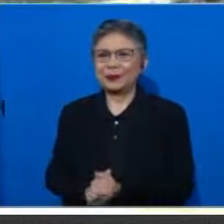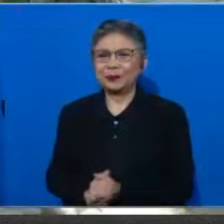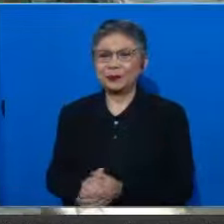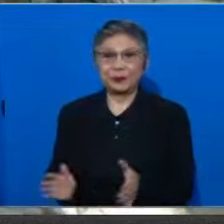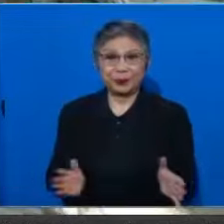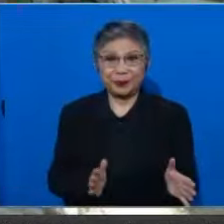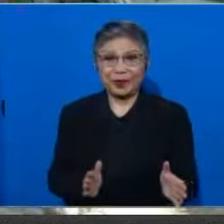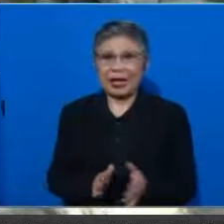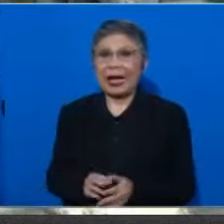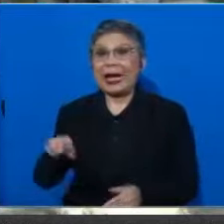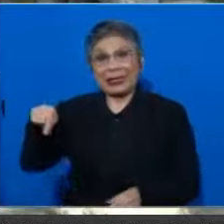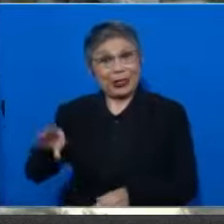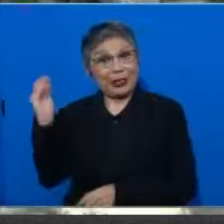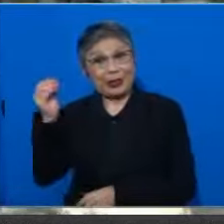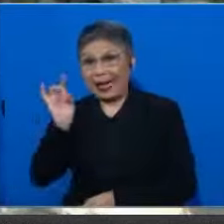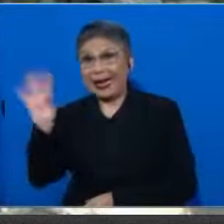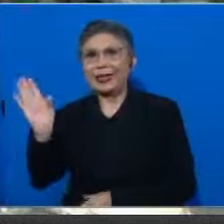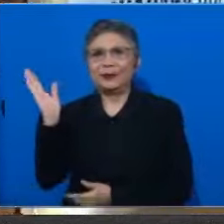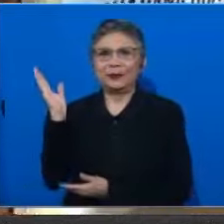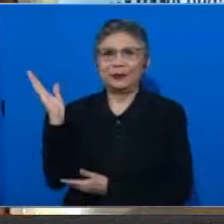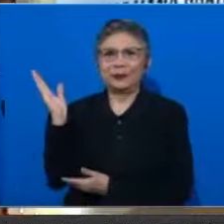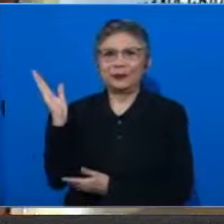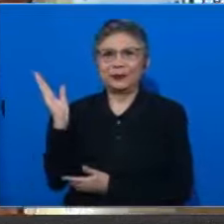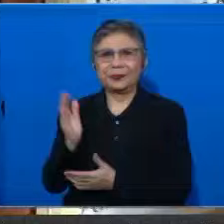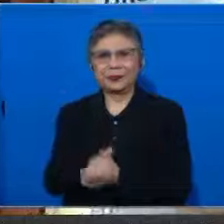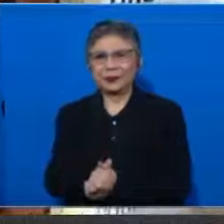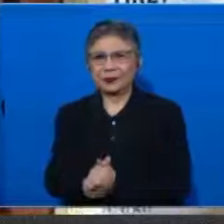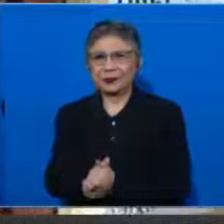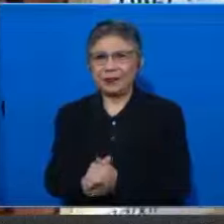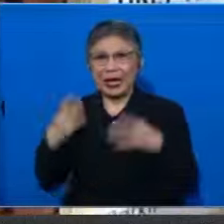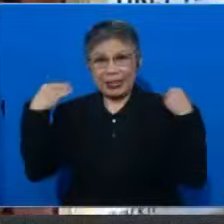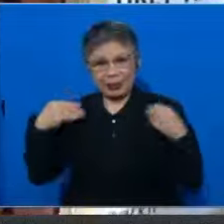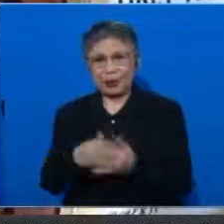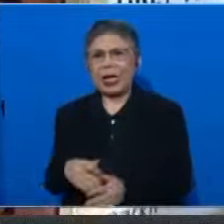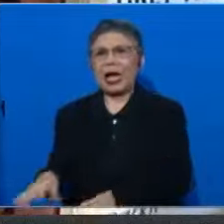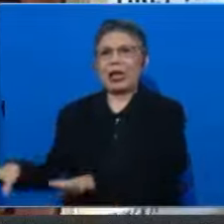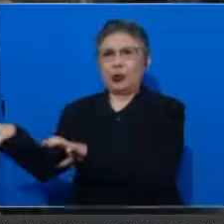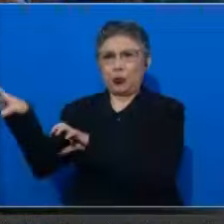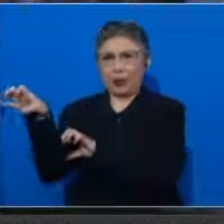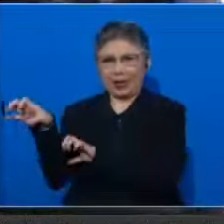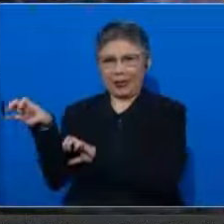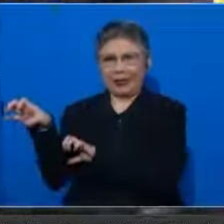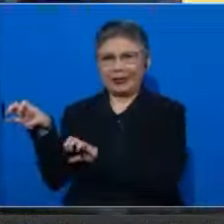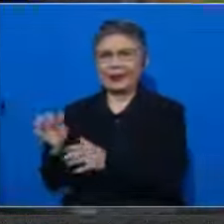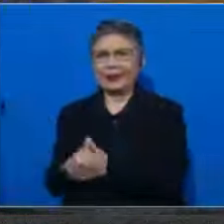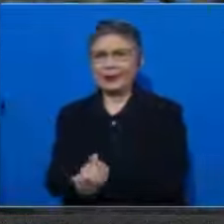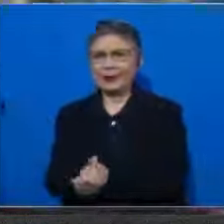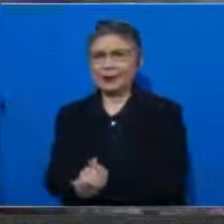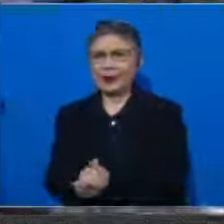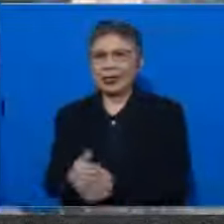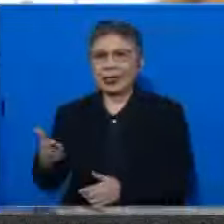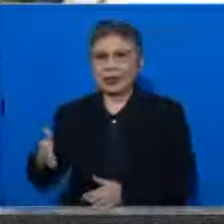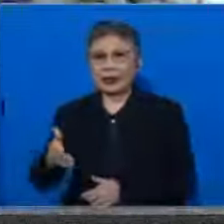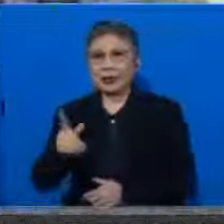Belum puas dan masih ingin berwisata? Masih dari Jawa Timur, Anda bisa berwisata akhir pekan dengan berkunjung